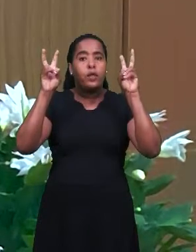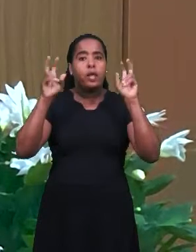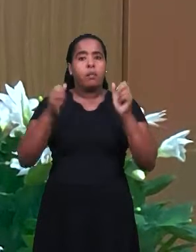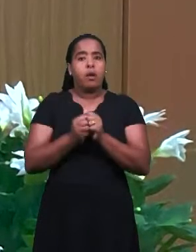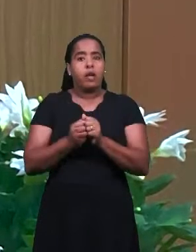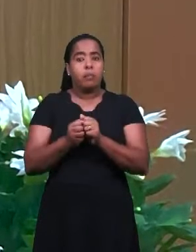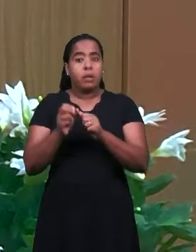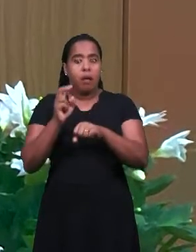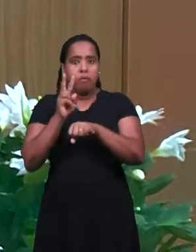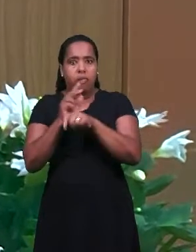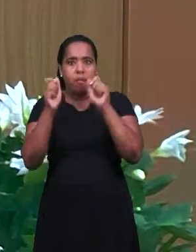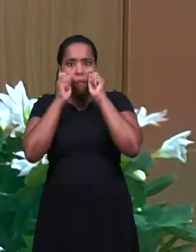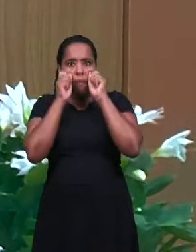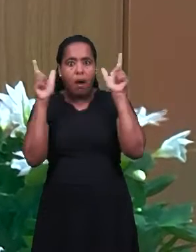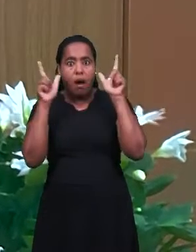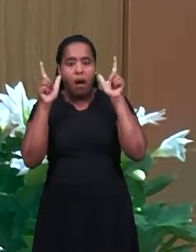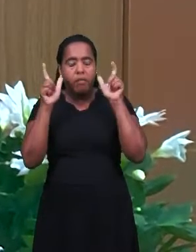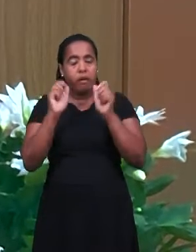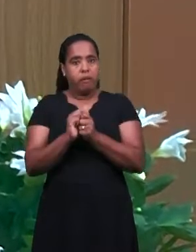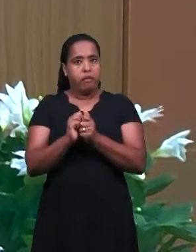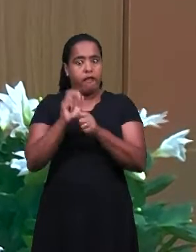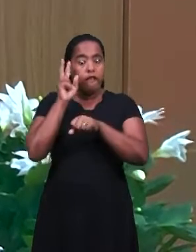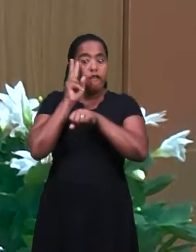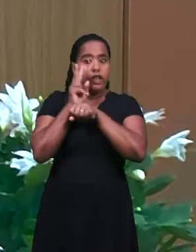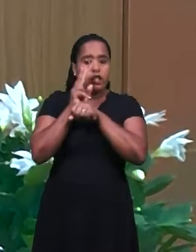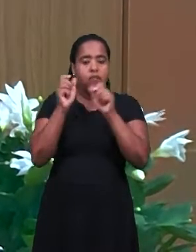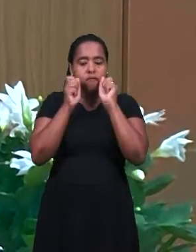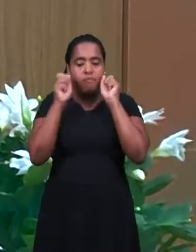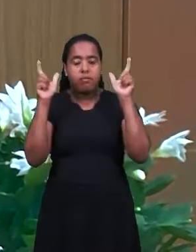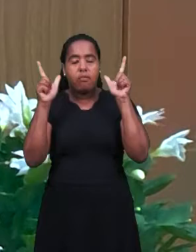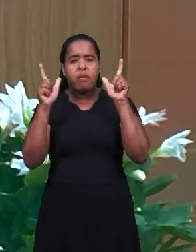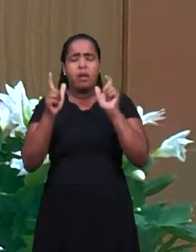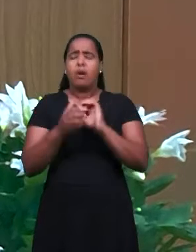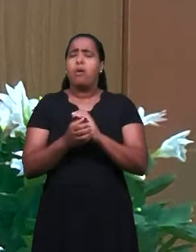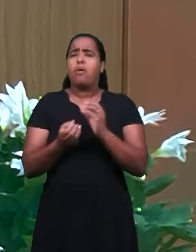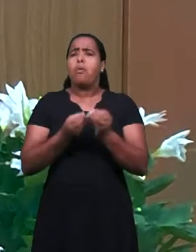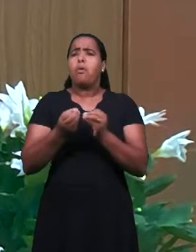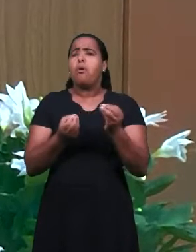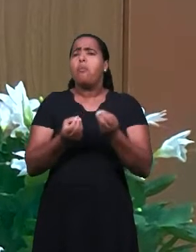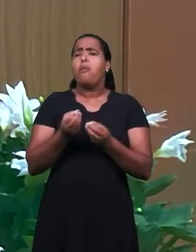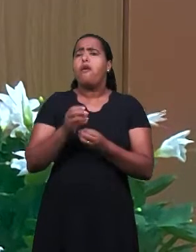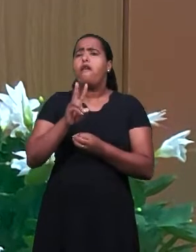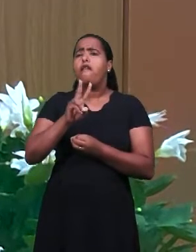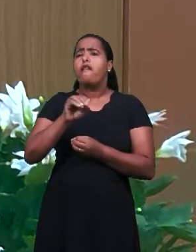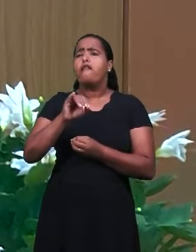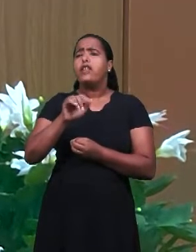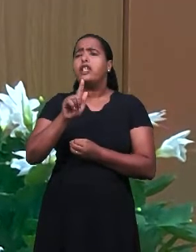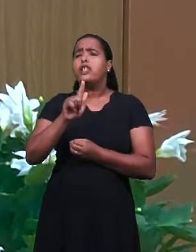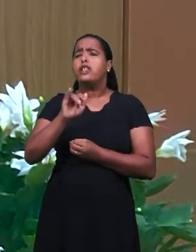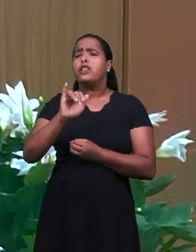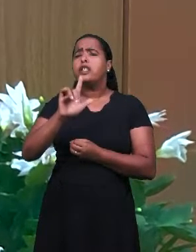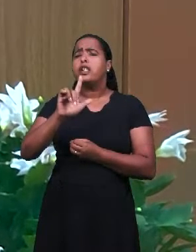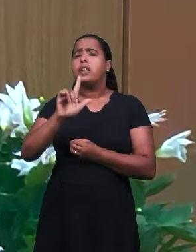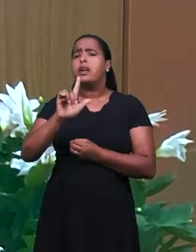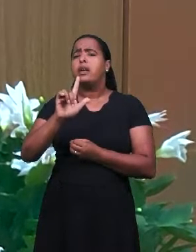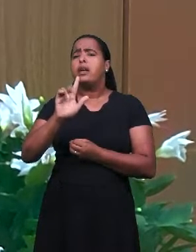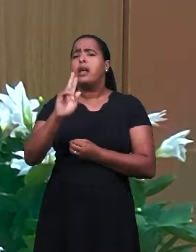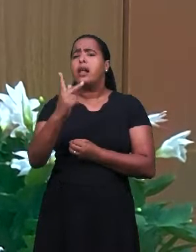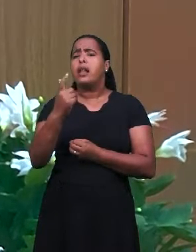Итак, мы будем говорить сегодня с вами о бодрствовании. Когда мы говорим «бодрствовать»,